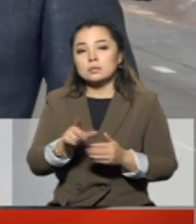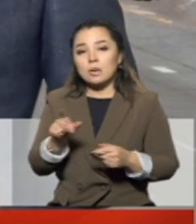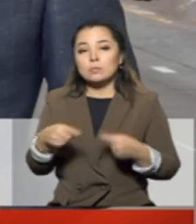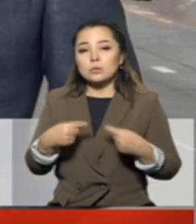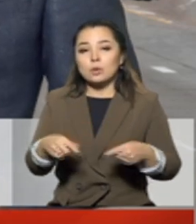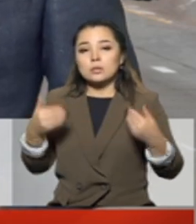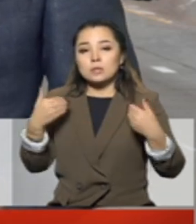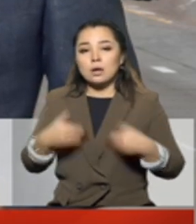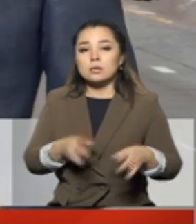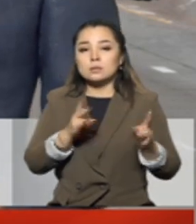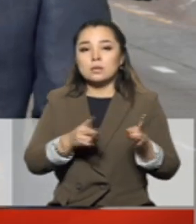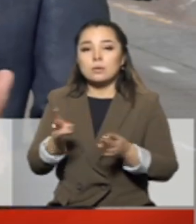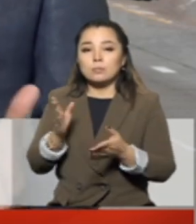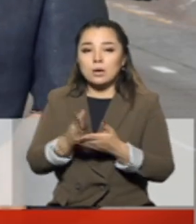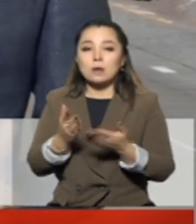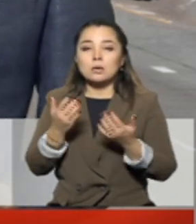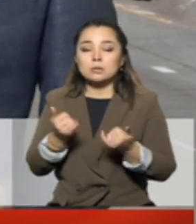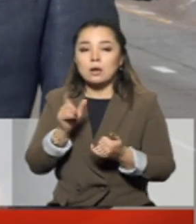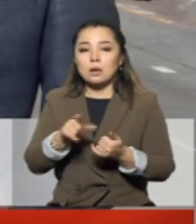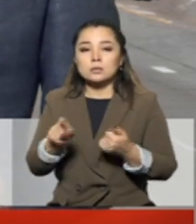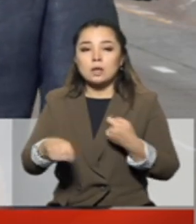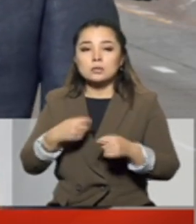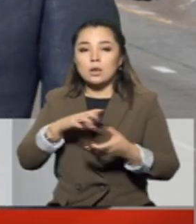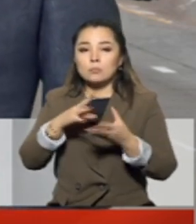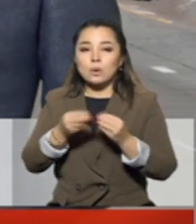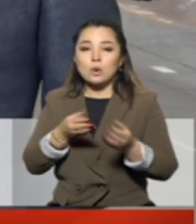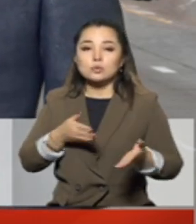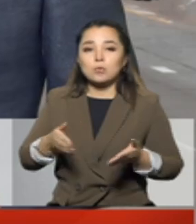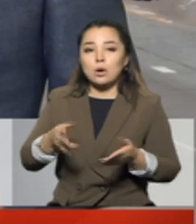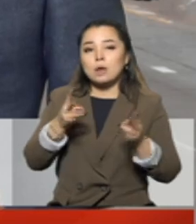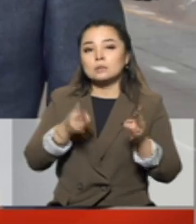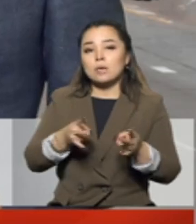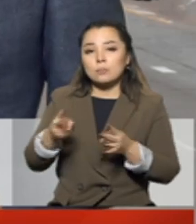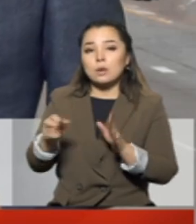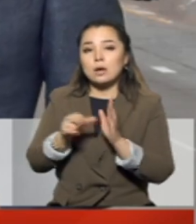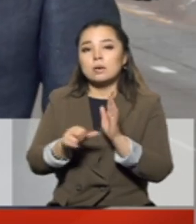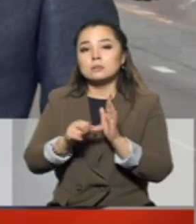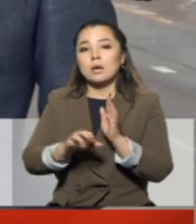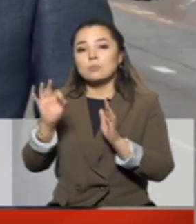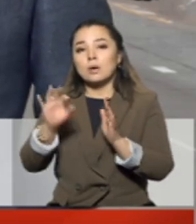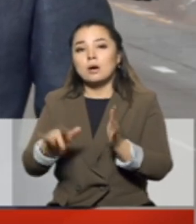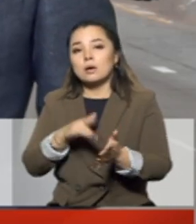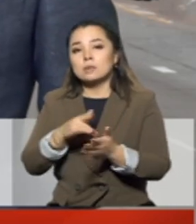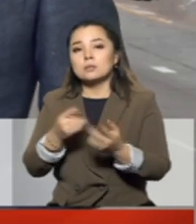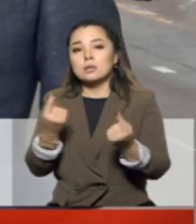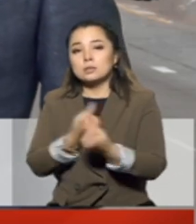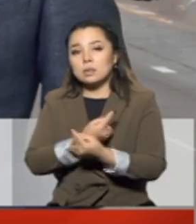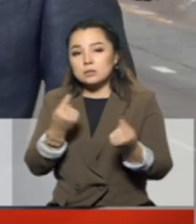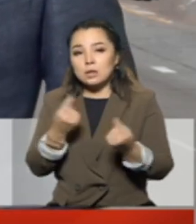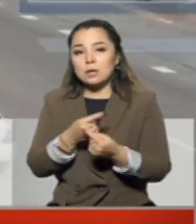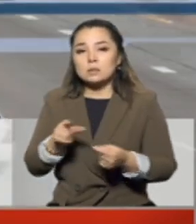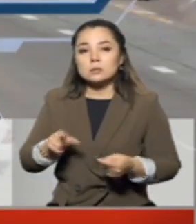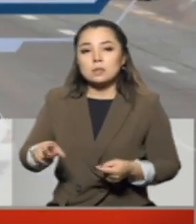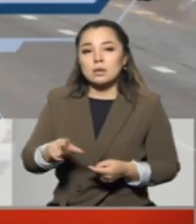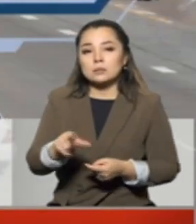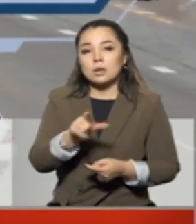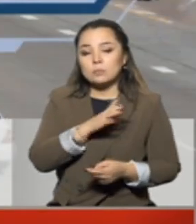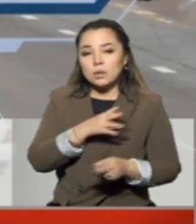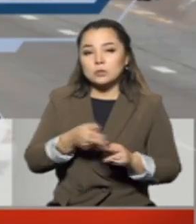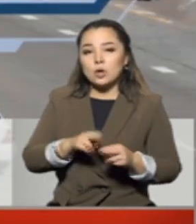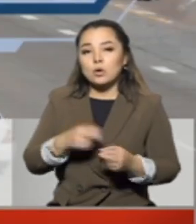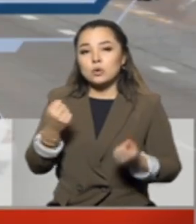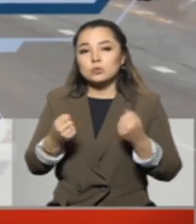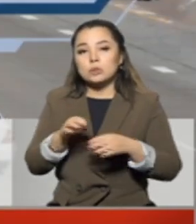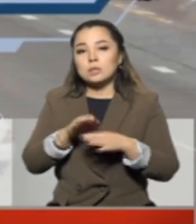дене жарақатын алған. Ал адам шығыны болған жол апатының 60% қалааралық трассаларда тіркелген.